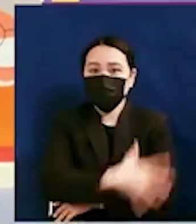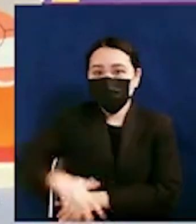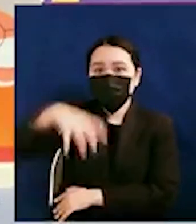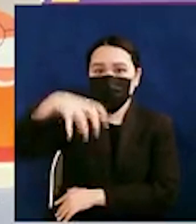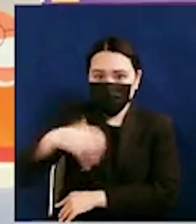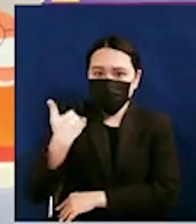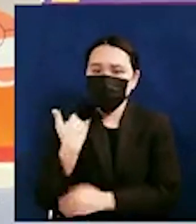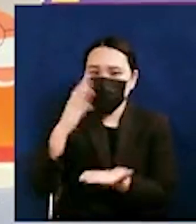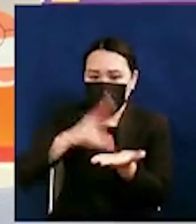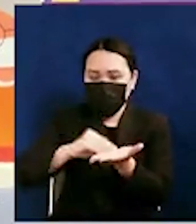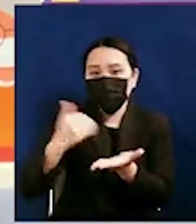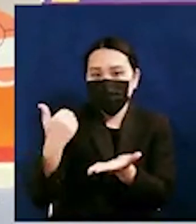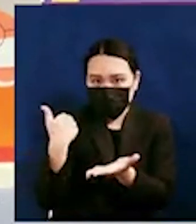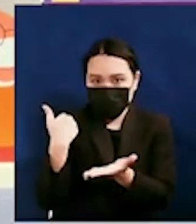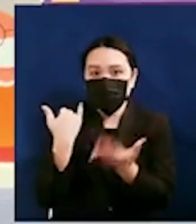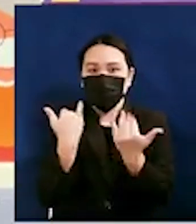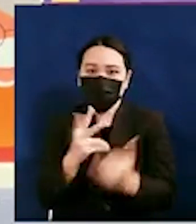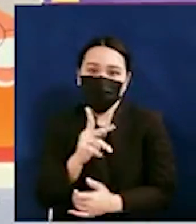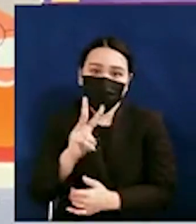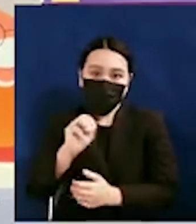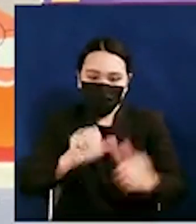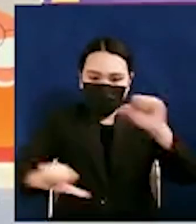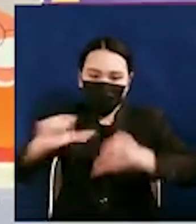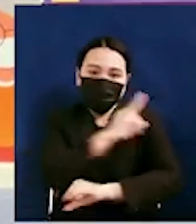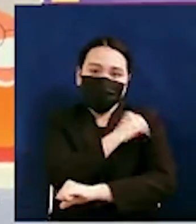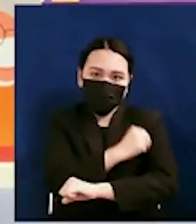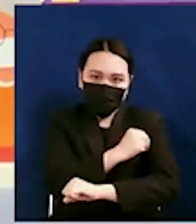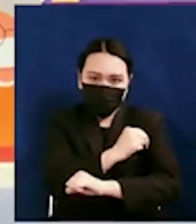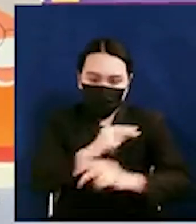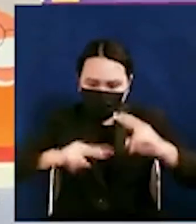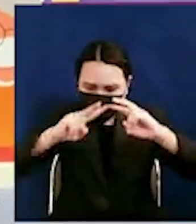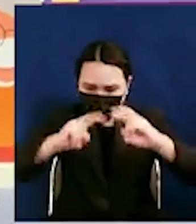ทางกรมวิทยาศาสตร์การแพทย์ก็ได้ติดตามอย่างใกล้ชิดนะครับแล้วก็ทันต่อสถานการณ์ครับผม